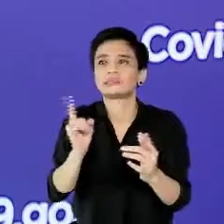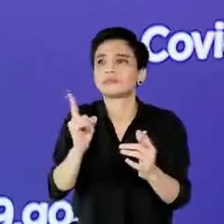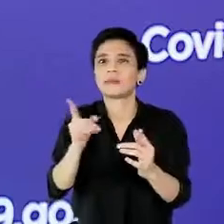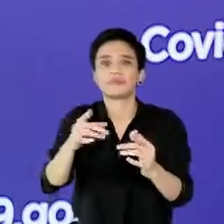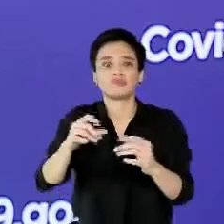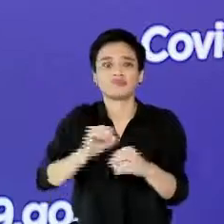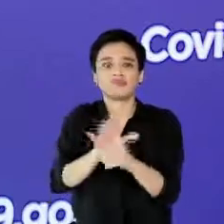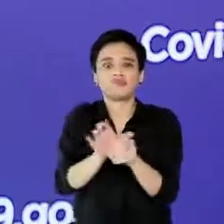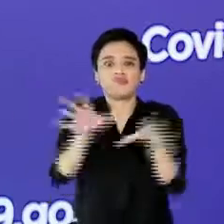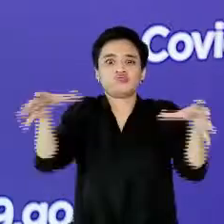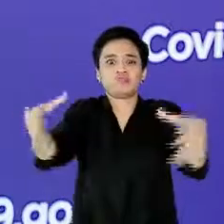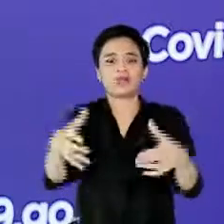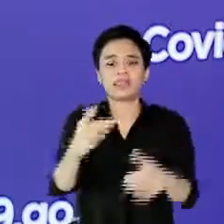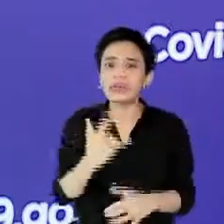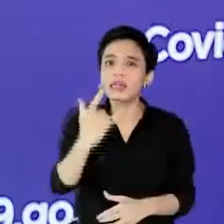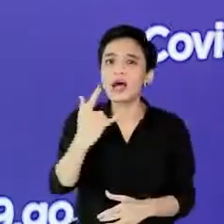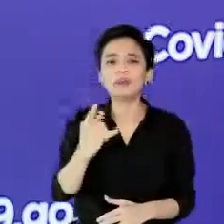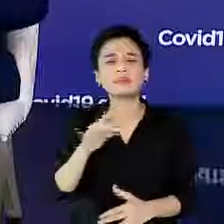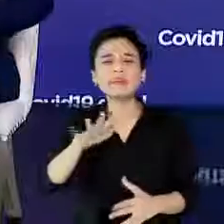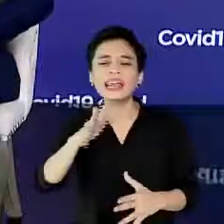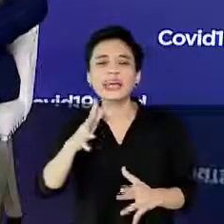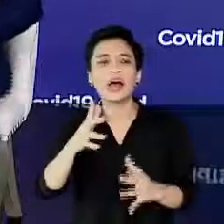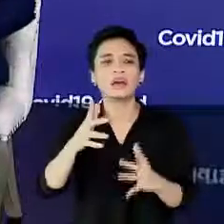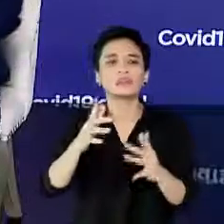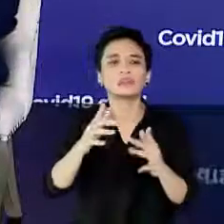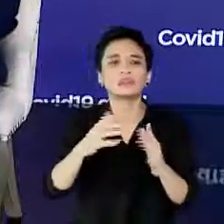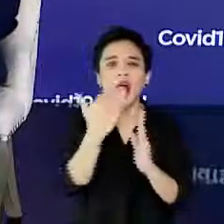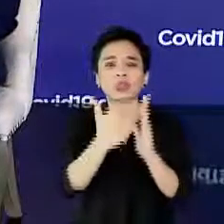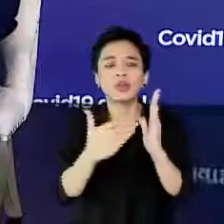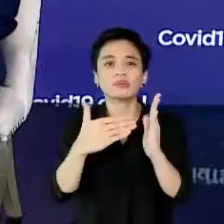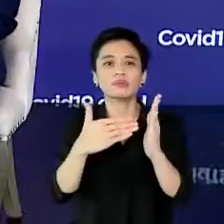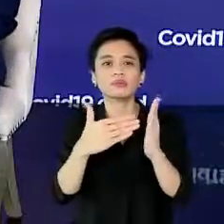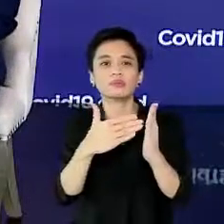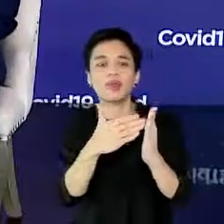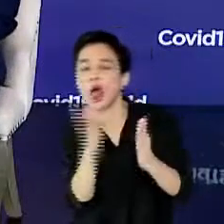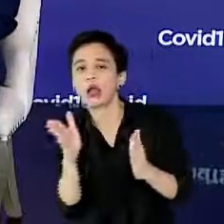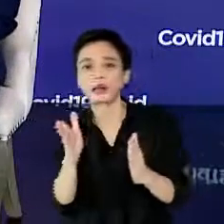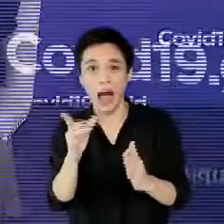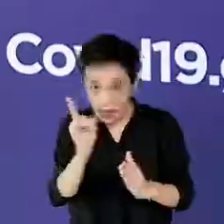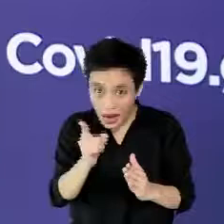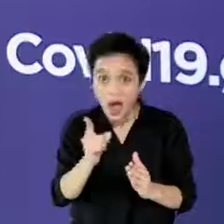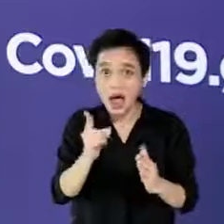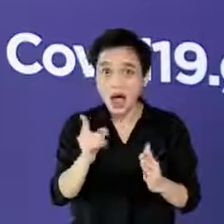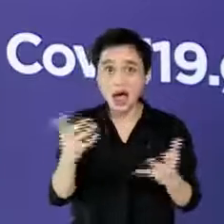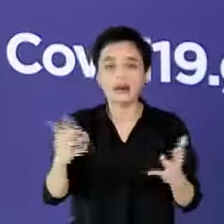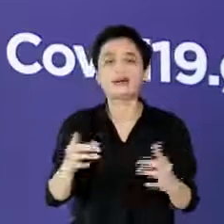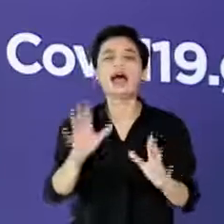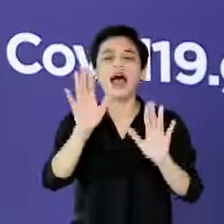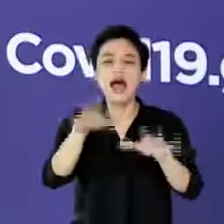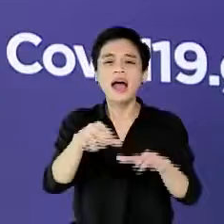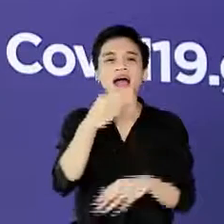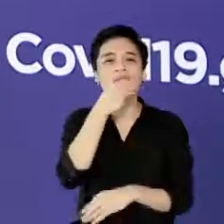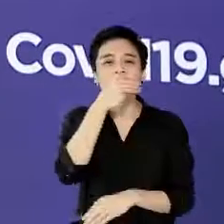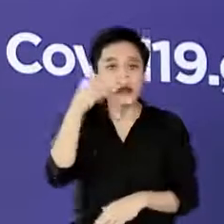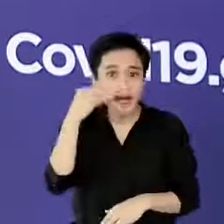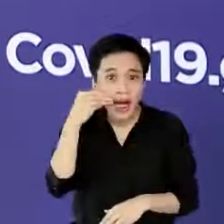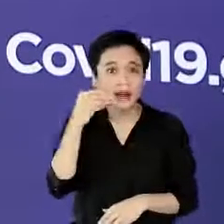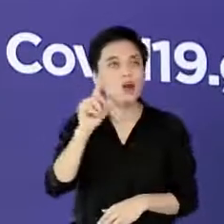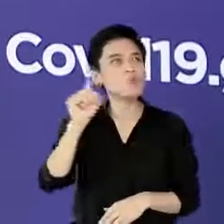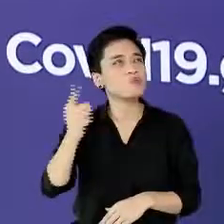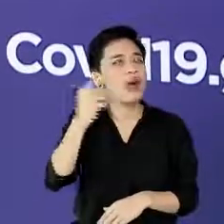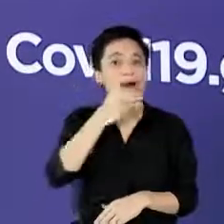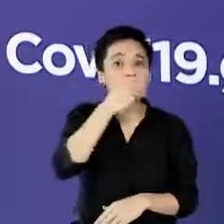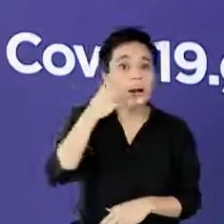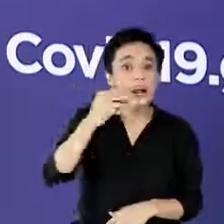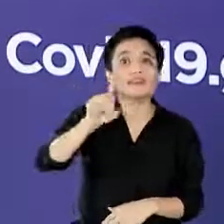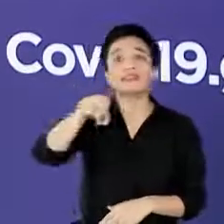seperti itu ibu Iya memang aktivitas Eh mulai dari Ramadan sampai dengan hari